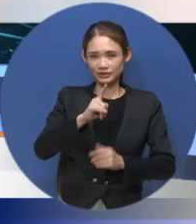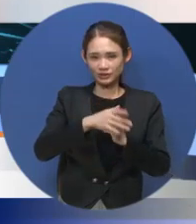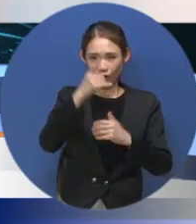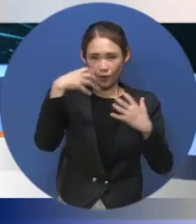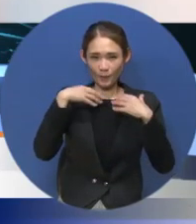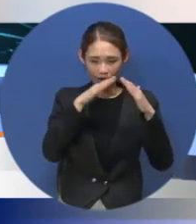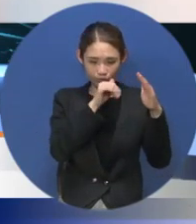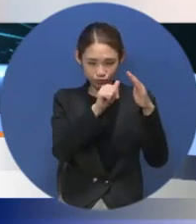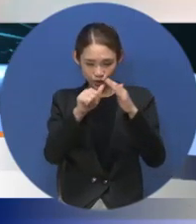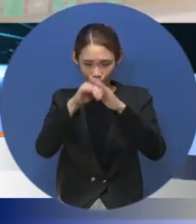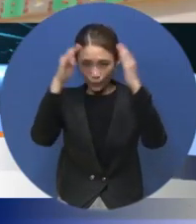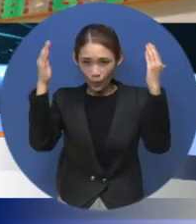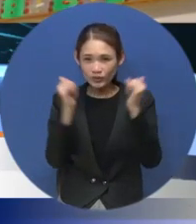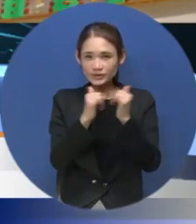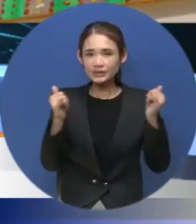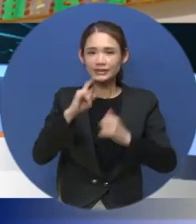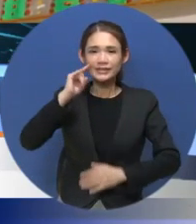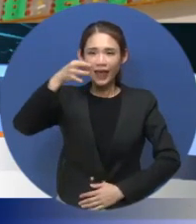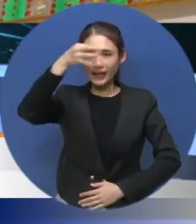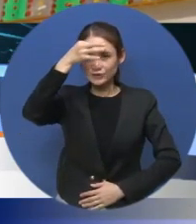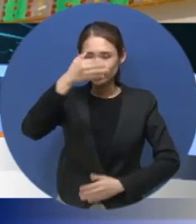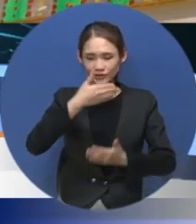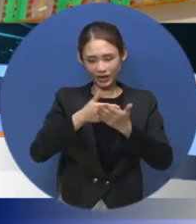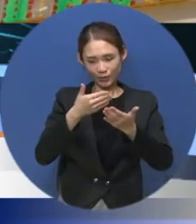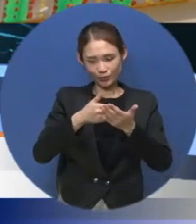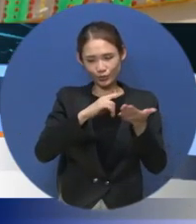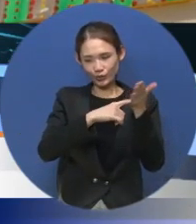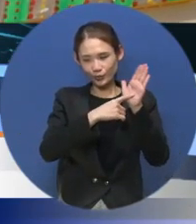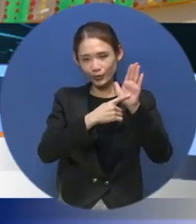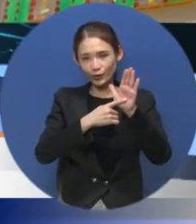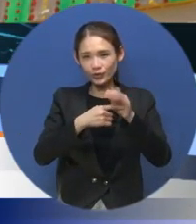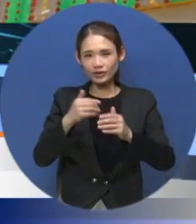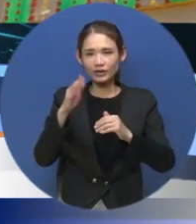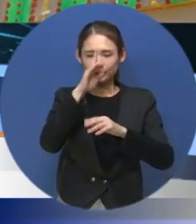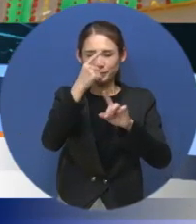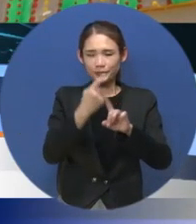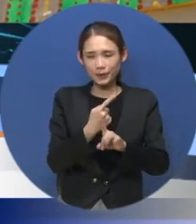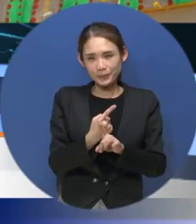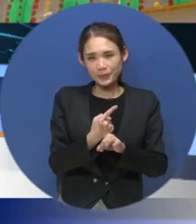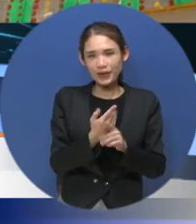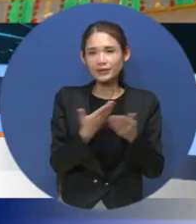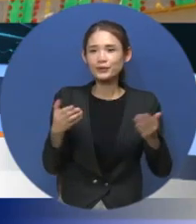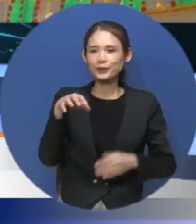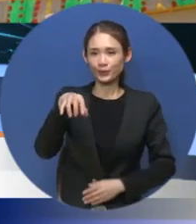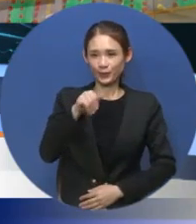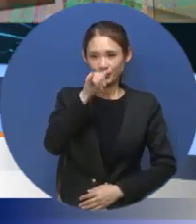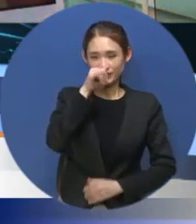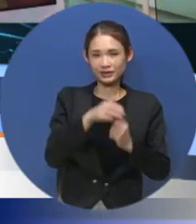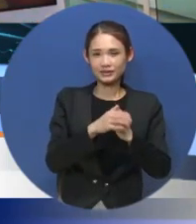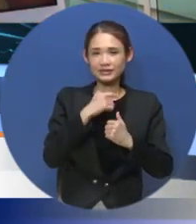대한민국 춘향국악대전 등으로 구성됐습니다. 지금까지 복지TV 전북방송